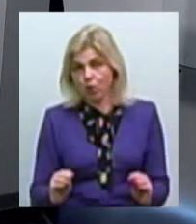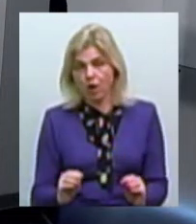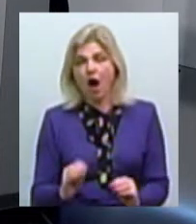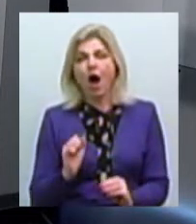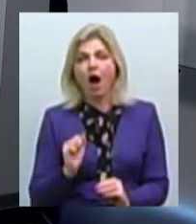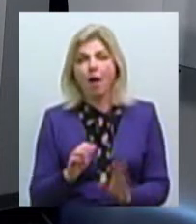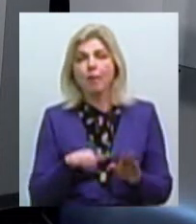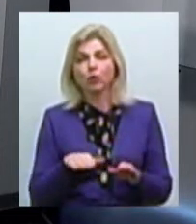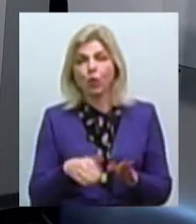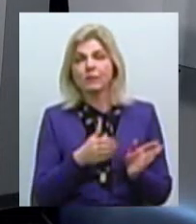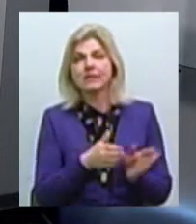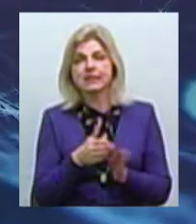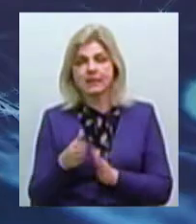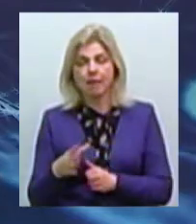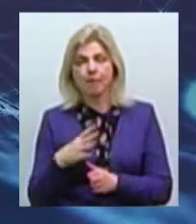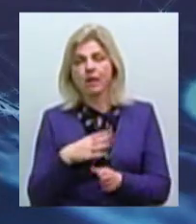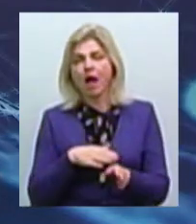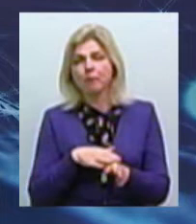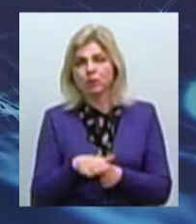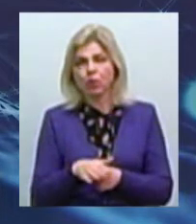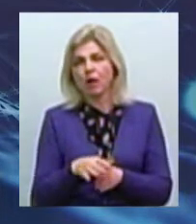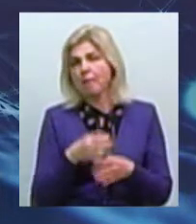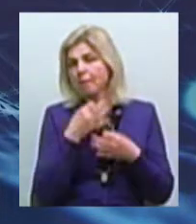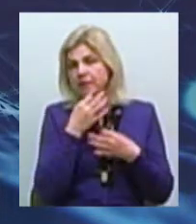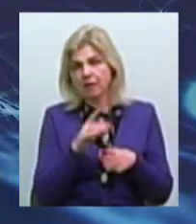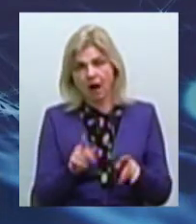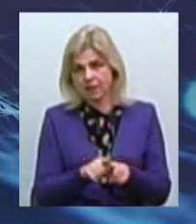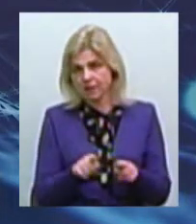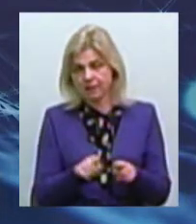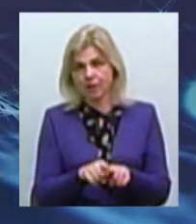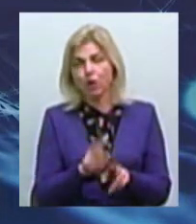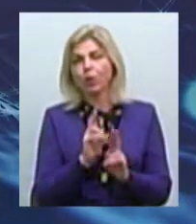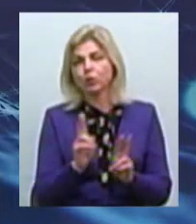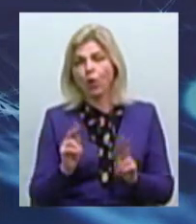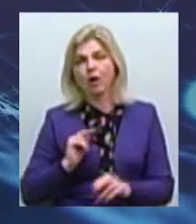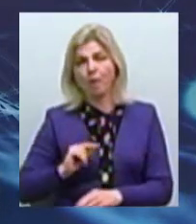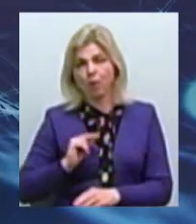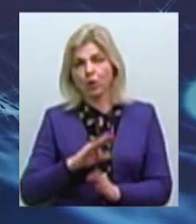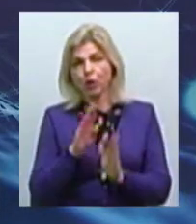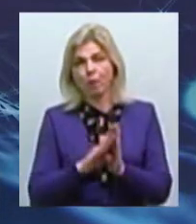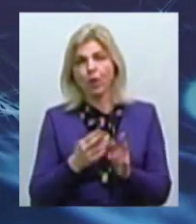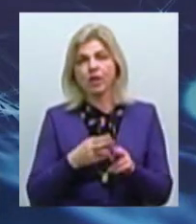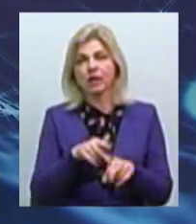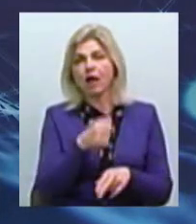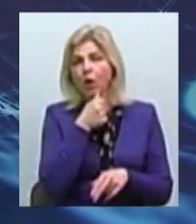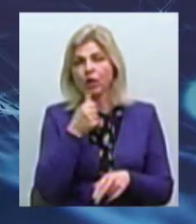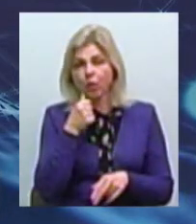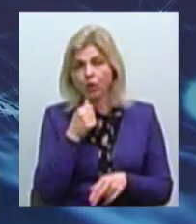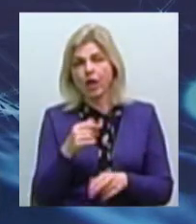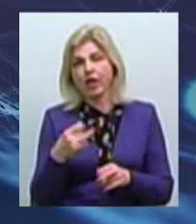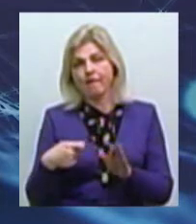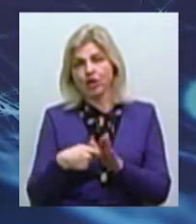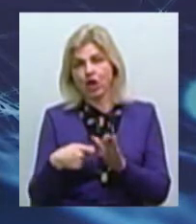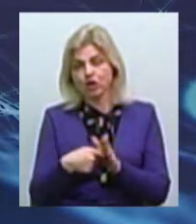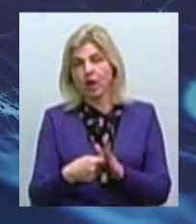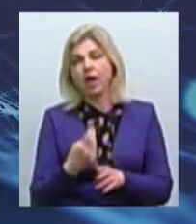системе была абсолютно без разницы кто работает под этим логином паролем и флешкой то